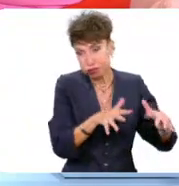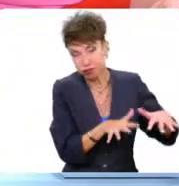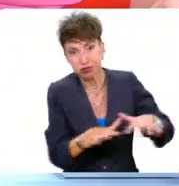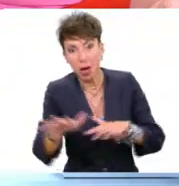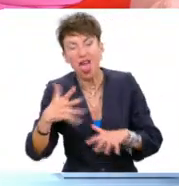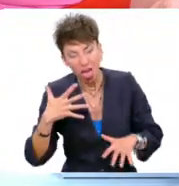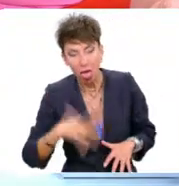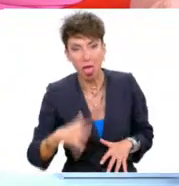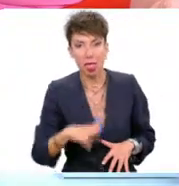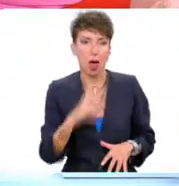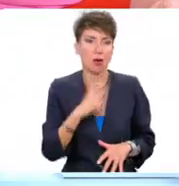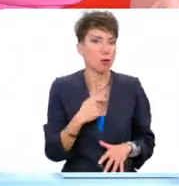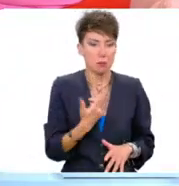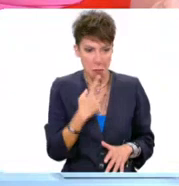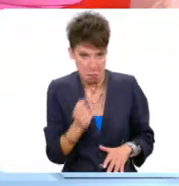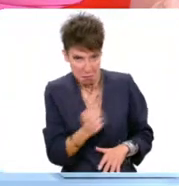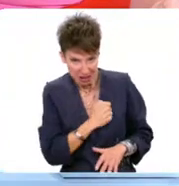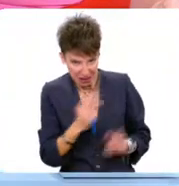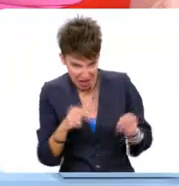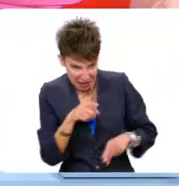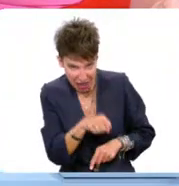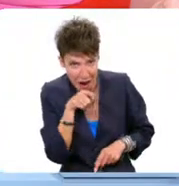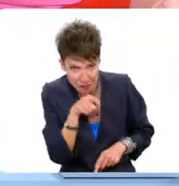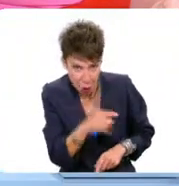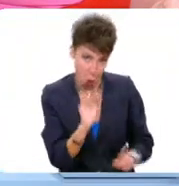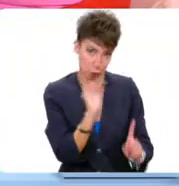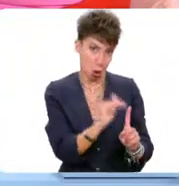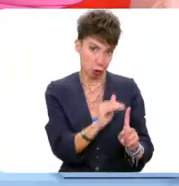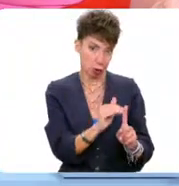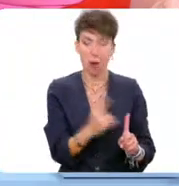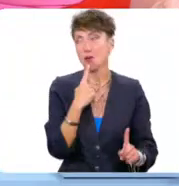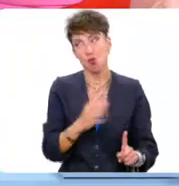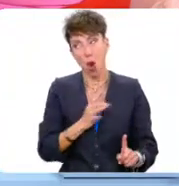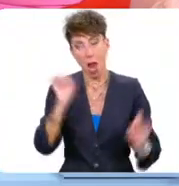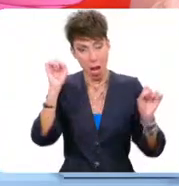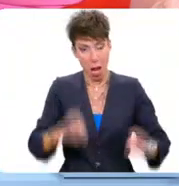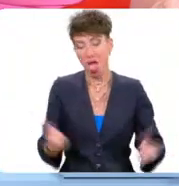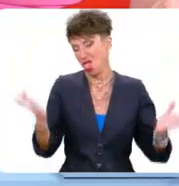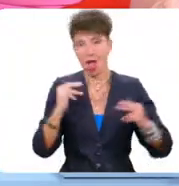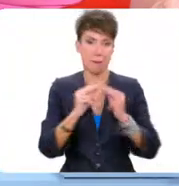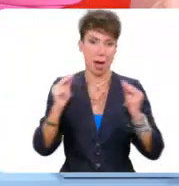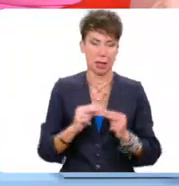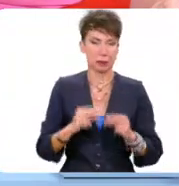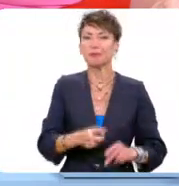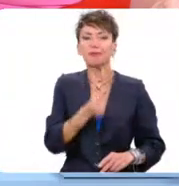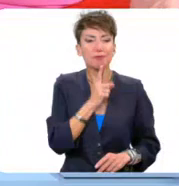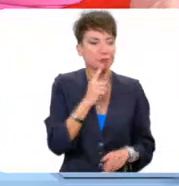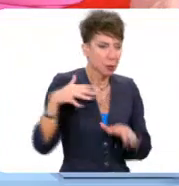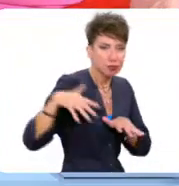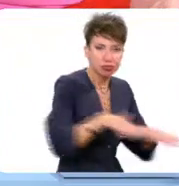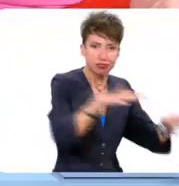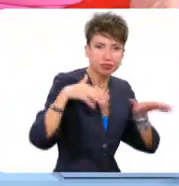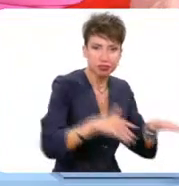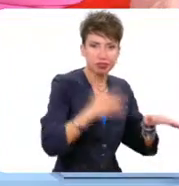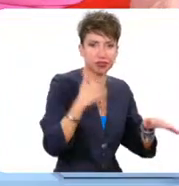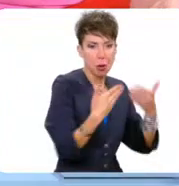πως πρέπει να γίνει και δεν υπάρχει άλλη λύση και εξάλλου στο παρελθόν είχε κοπεί το συγκεκριμένο ανάχωμα είχε γίνει